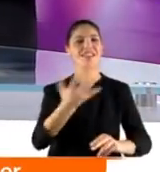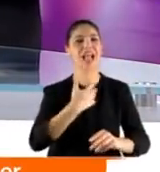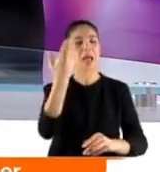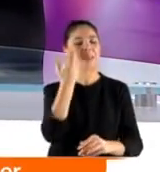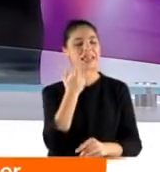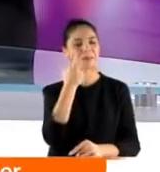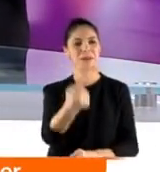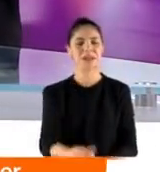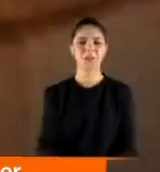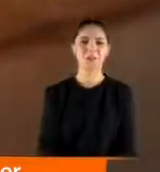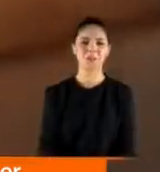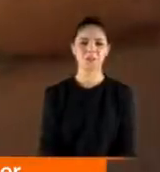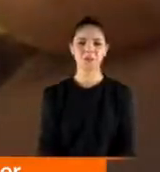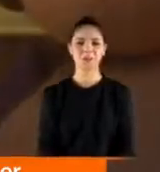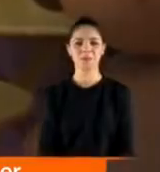İzleyelim.